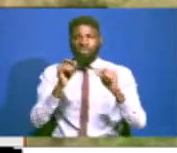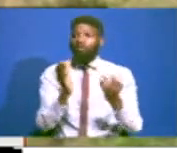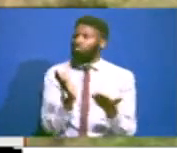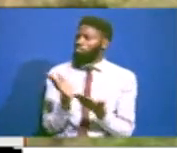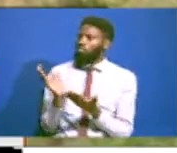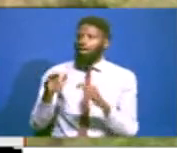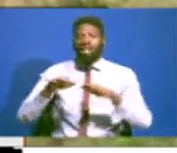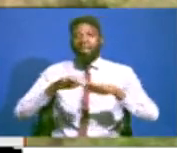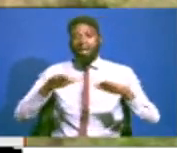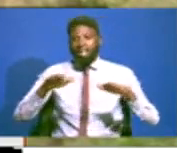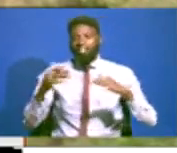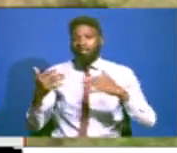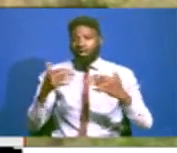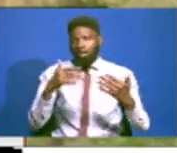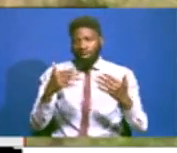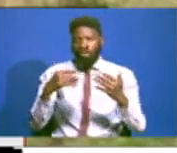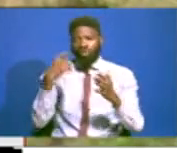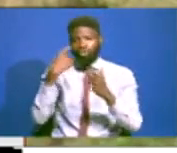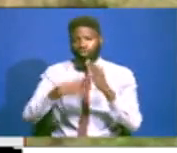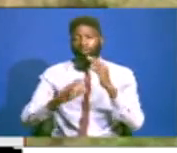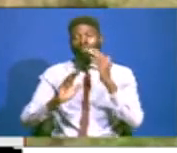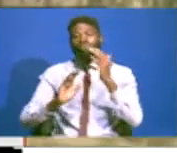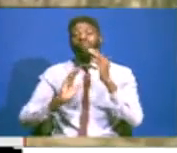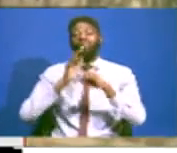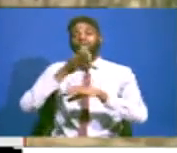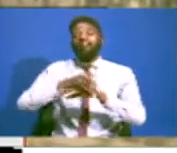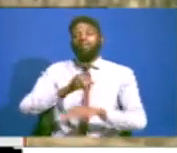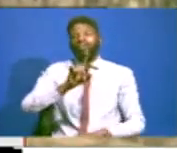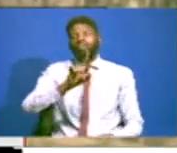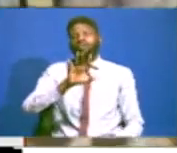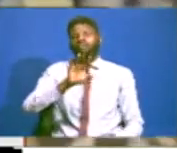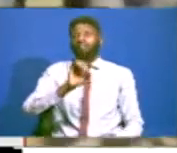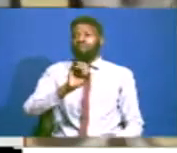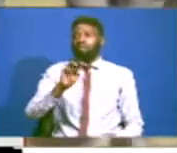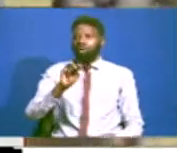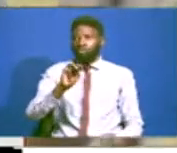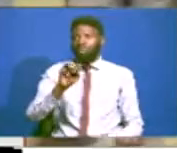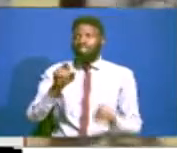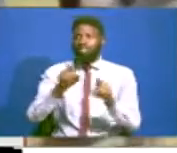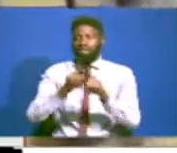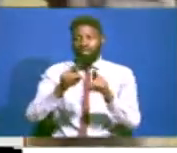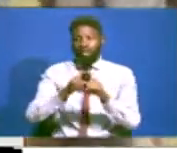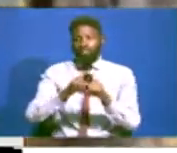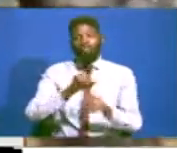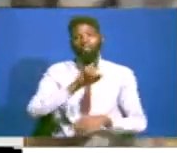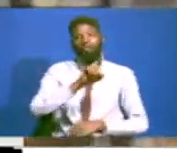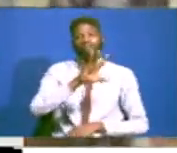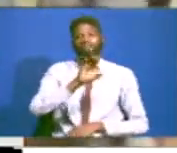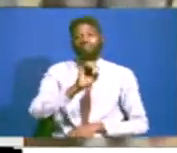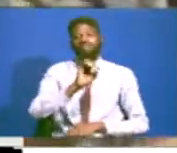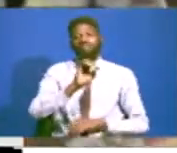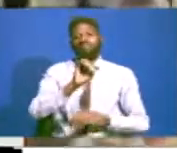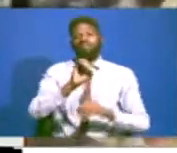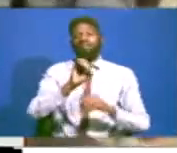inayozaniwa ni ya thamani ya zaidi ya shilingi milioni 150 na iko umbali wa kilomita 50 kutoka bandari ya Mombasa.